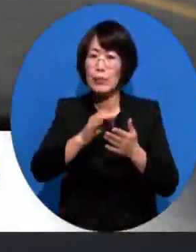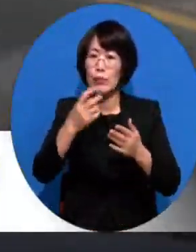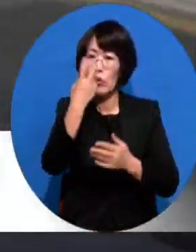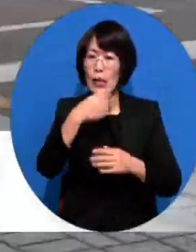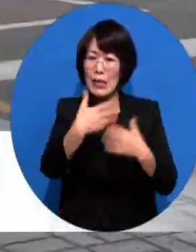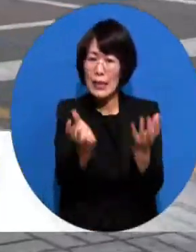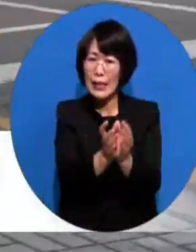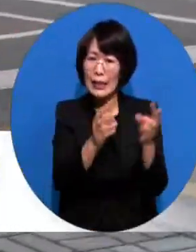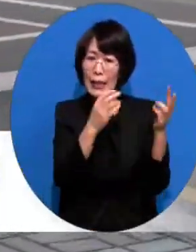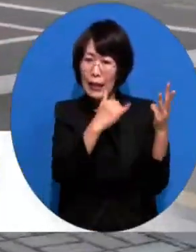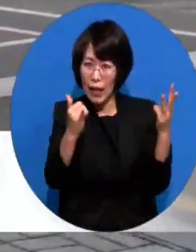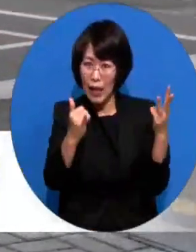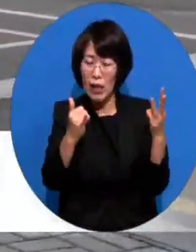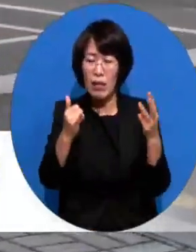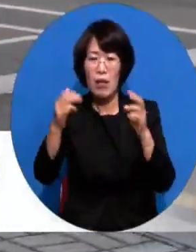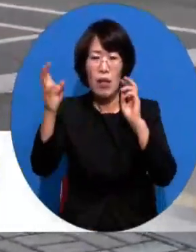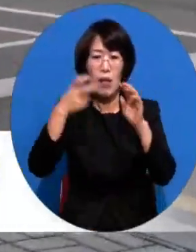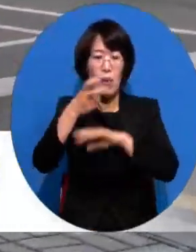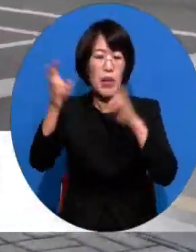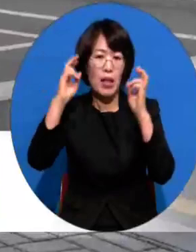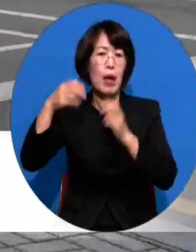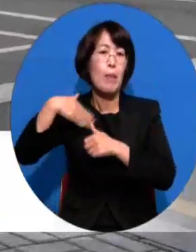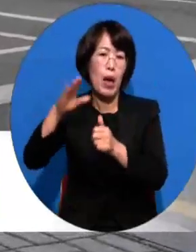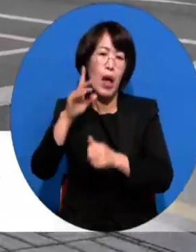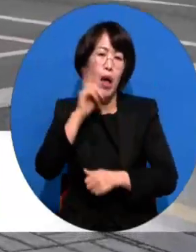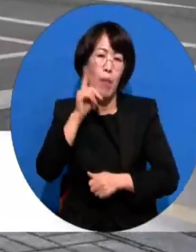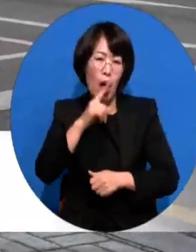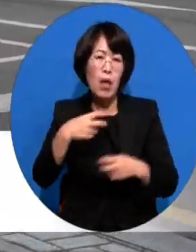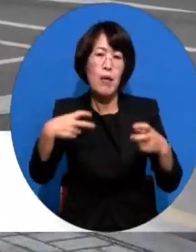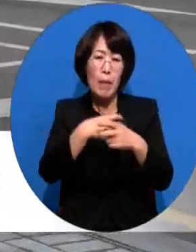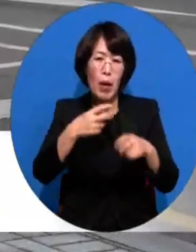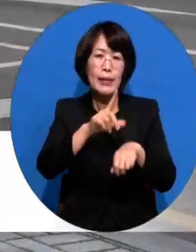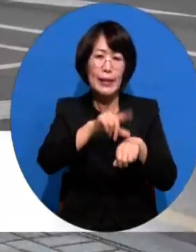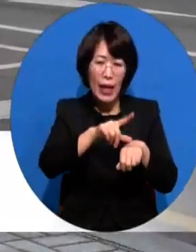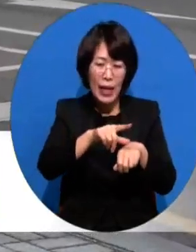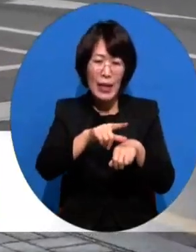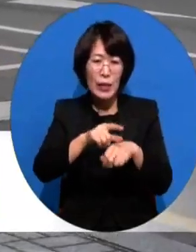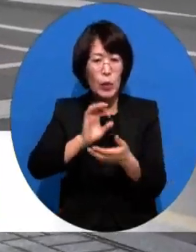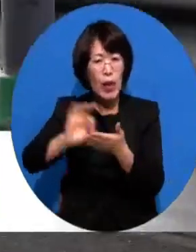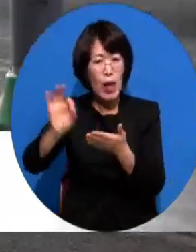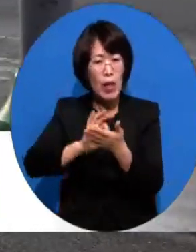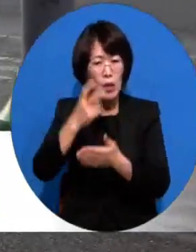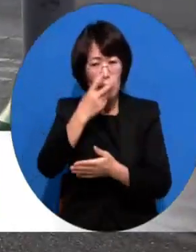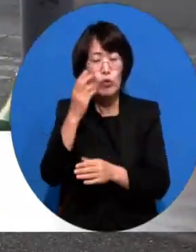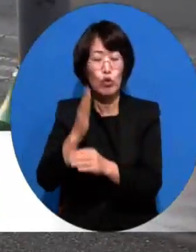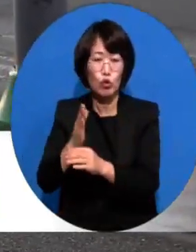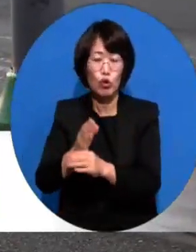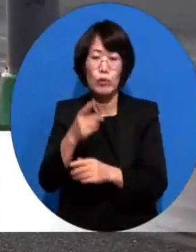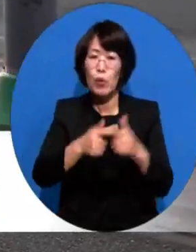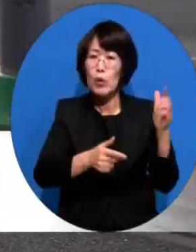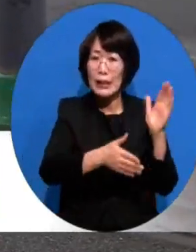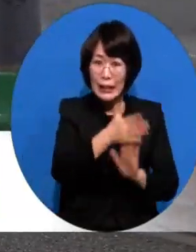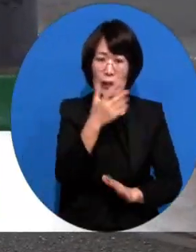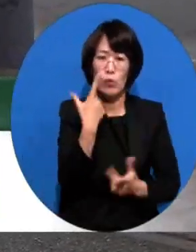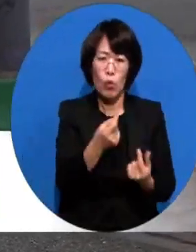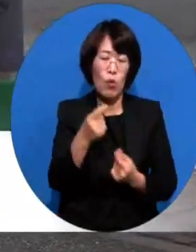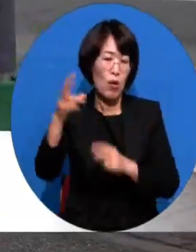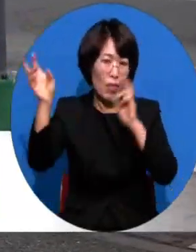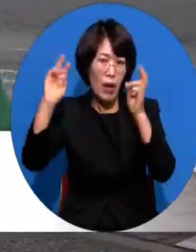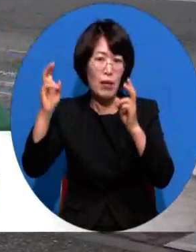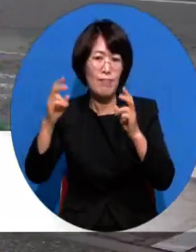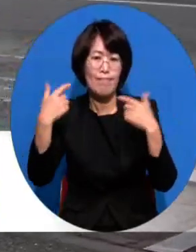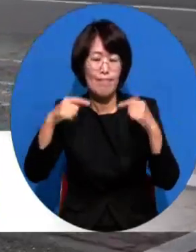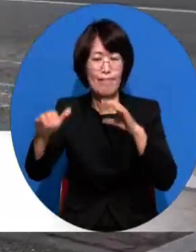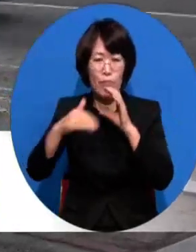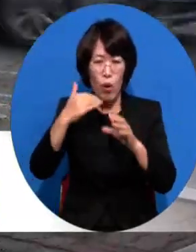3명은 퇴원 유진 측에 파견돼 매일 배차와 회계 정산 관리 상황을 살피고 있으며 목포시는 회사 측과의